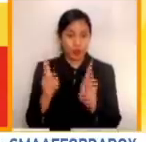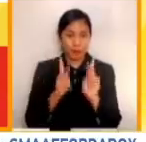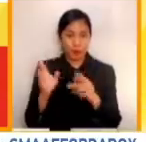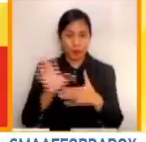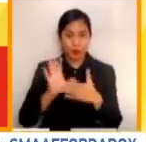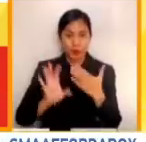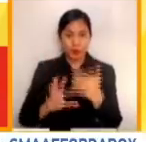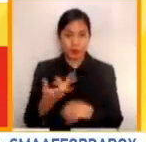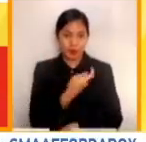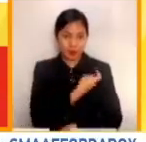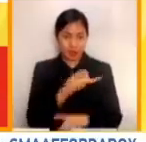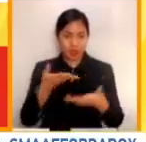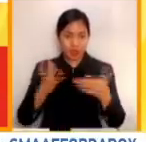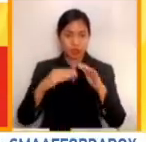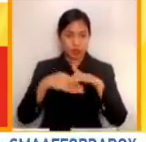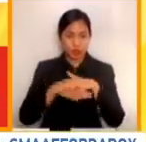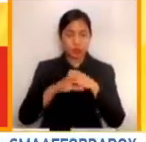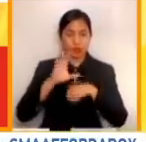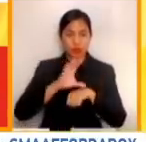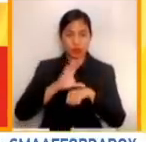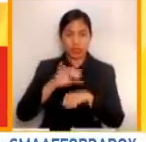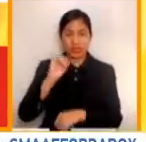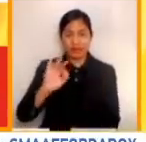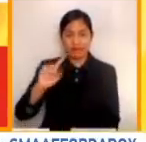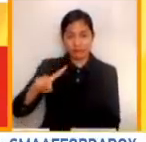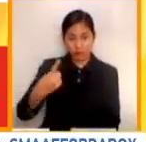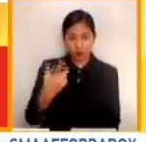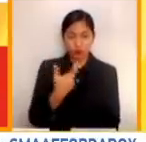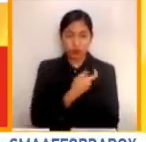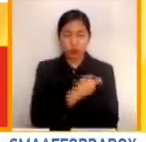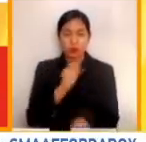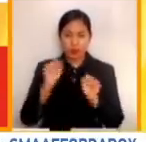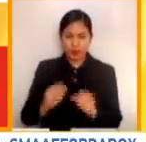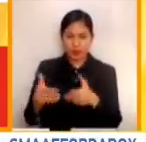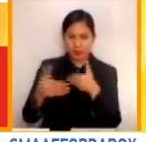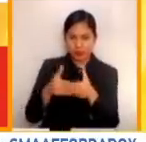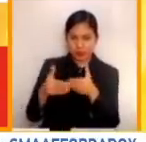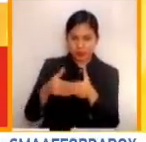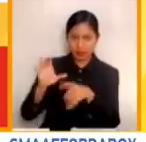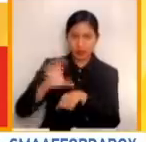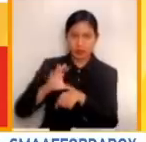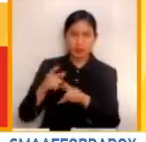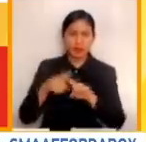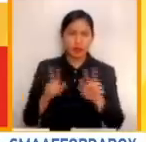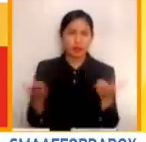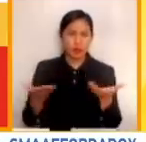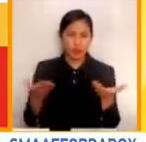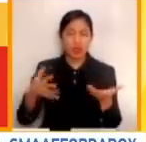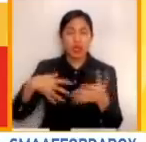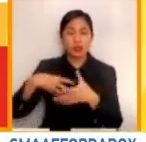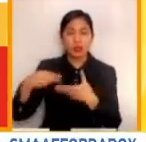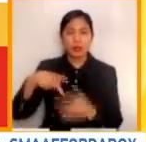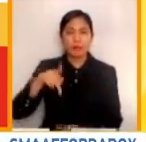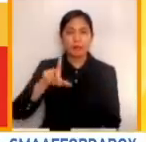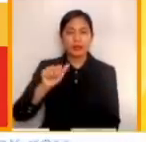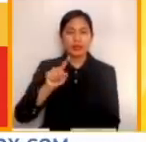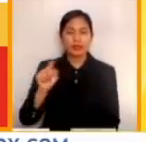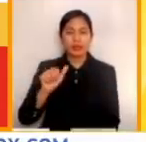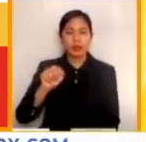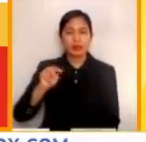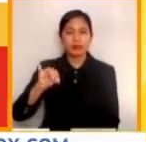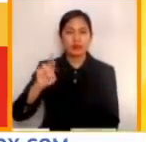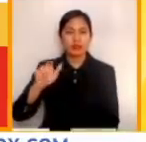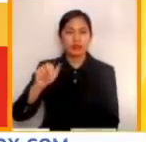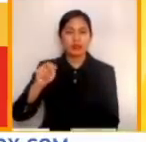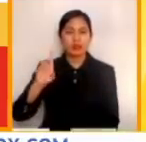simbahan. Kung first dose pa lang, maaaring makalapit sa simbahan pero sa Plaza Miranda lang pwedeng mamalagi. Dito may social distancing pa rin